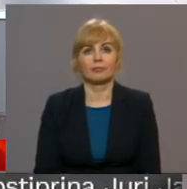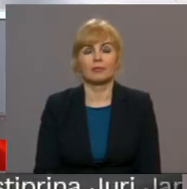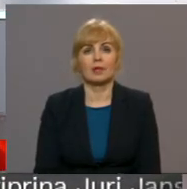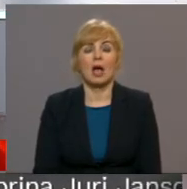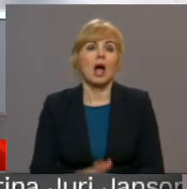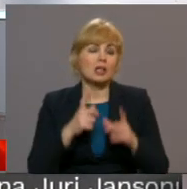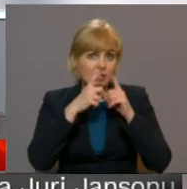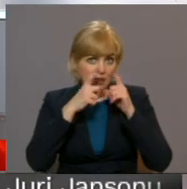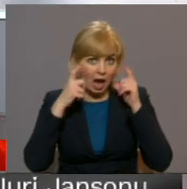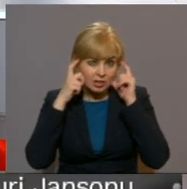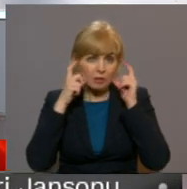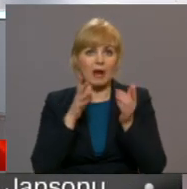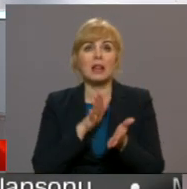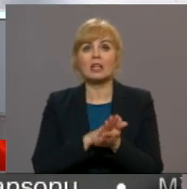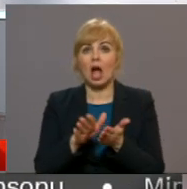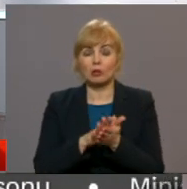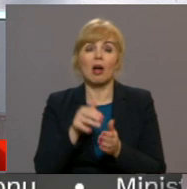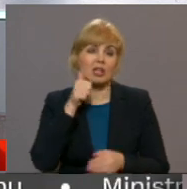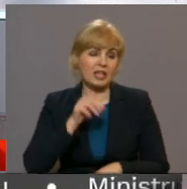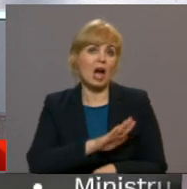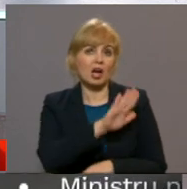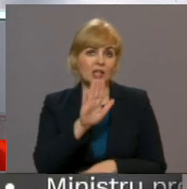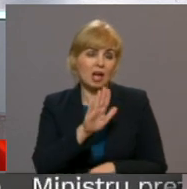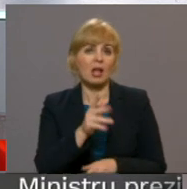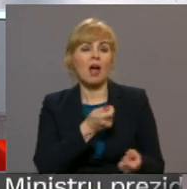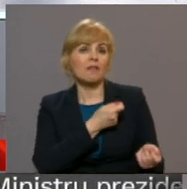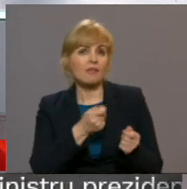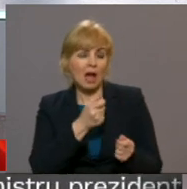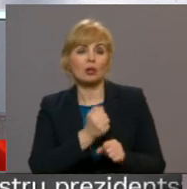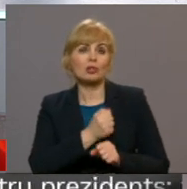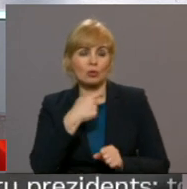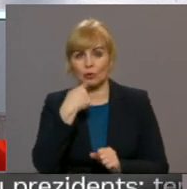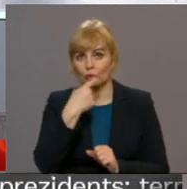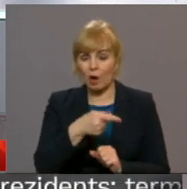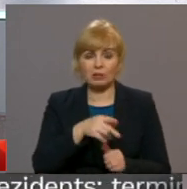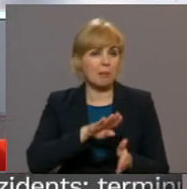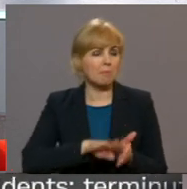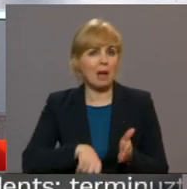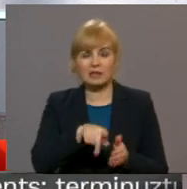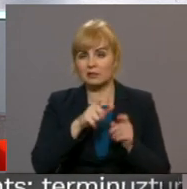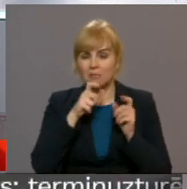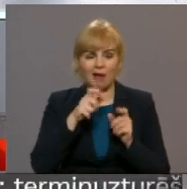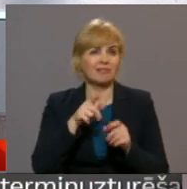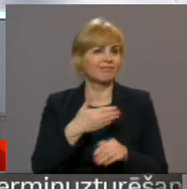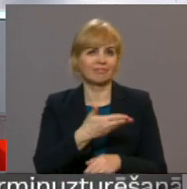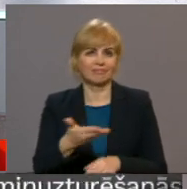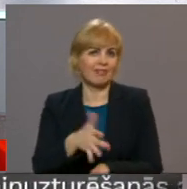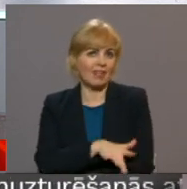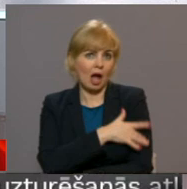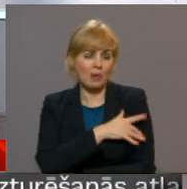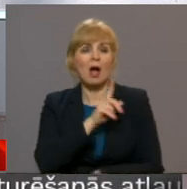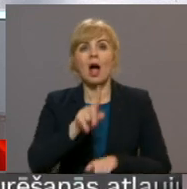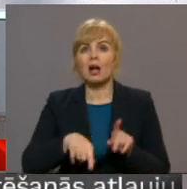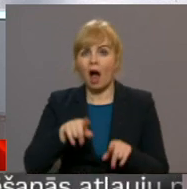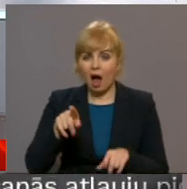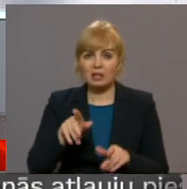Sejas aizsarga masku lietošana kļuvusi par ikdienu. Veikalos stingri noteikts, ka bez tās neapkalpos. Taču gandrīz katrs mēdz